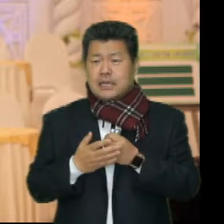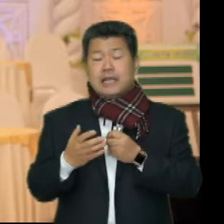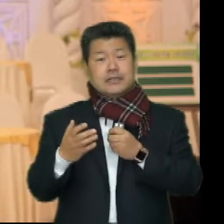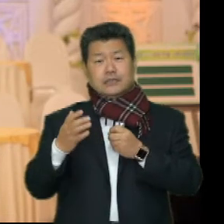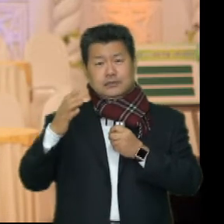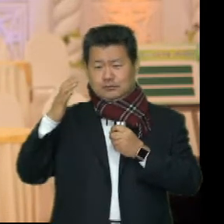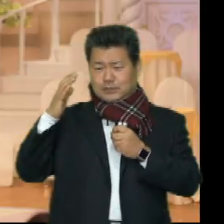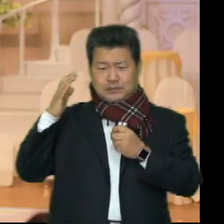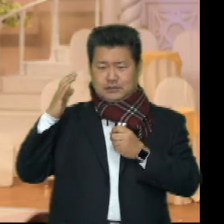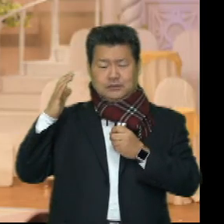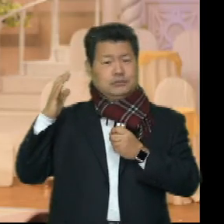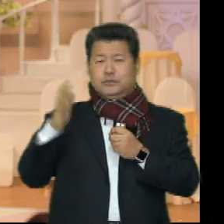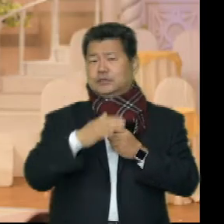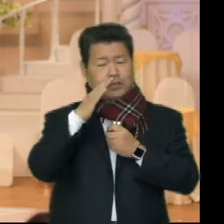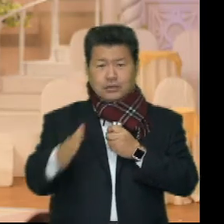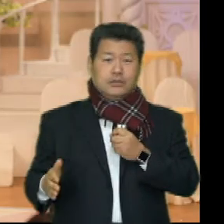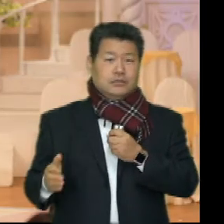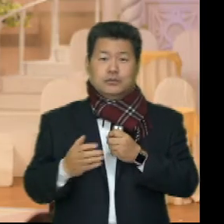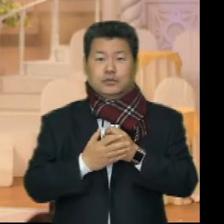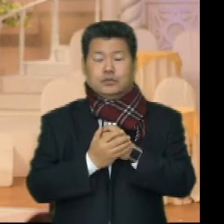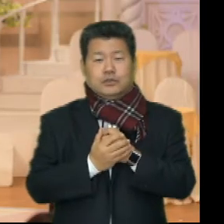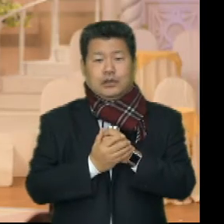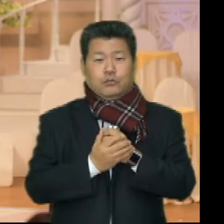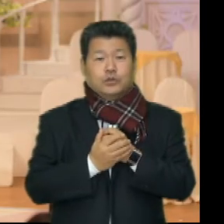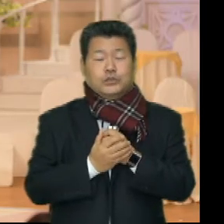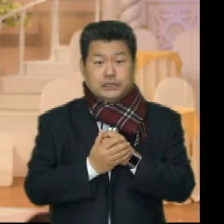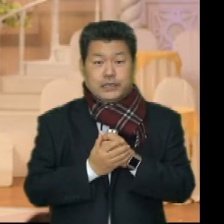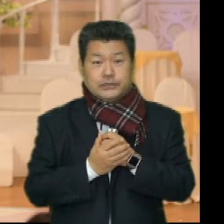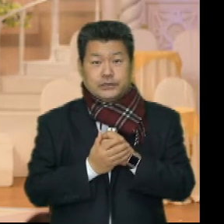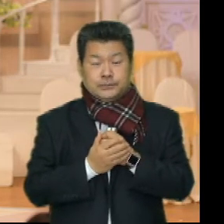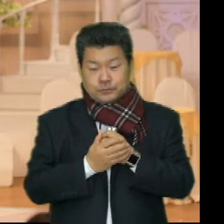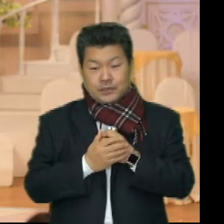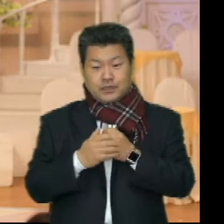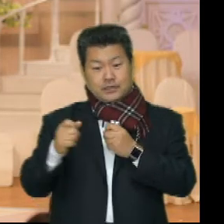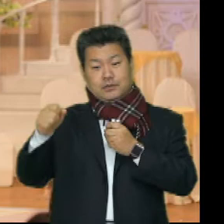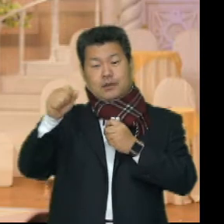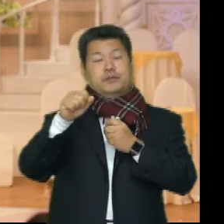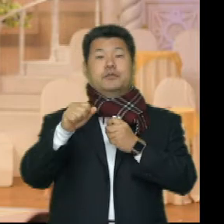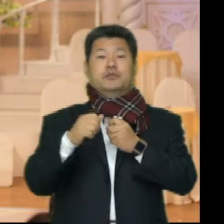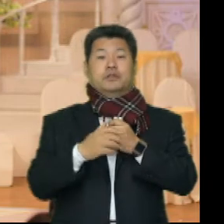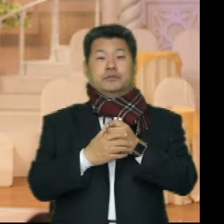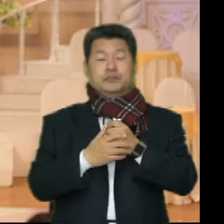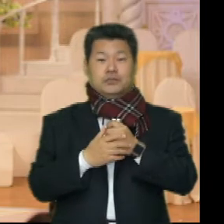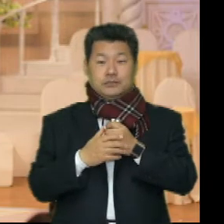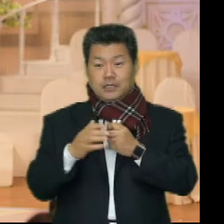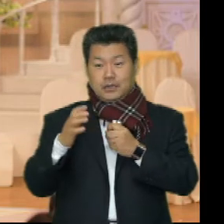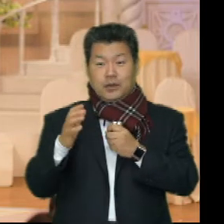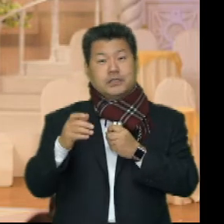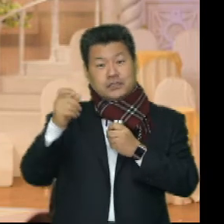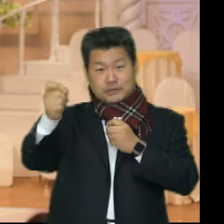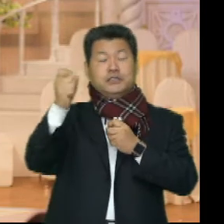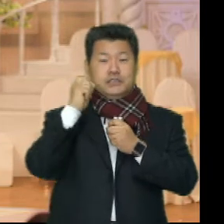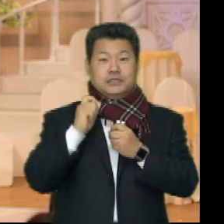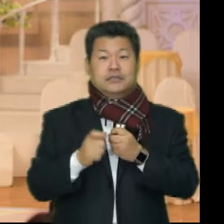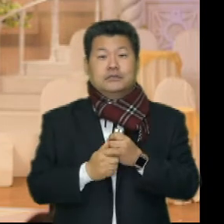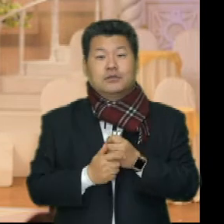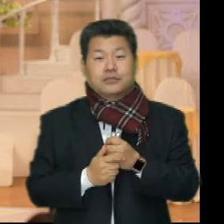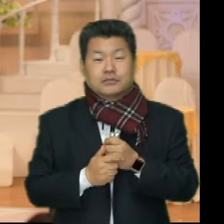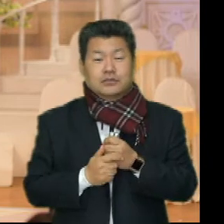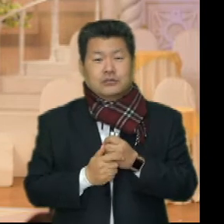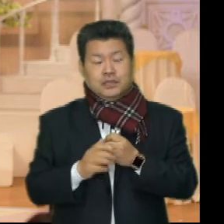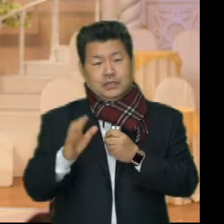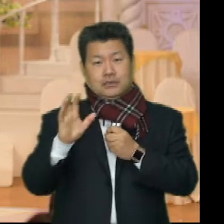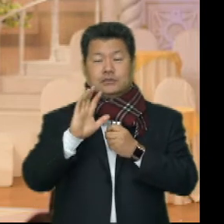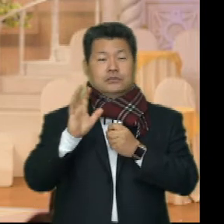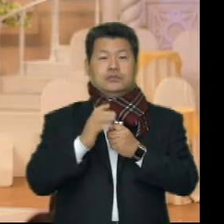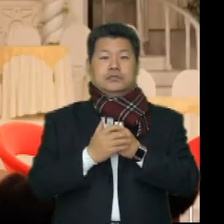싫어했었습니다. 깨장은 더 보기도 싫어했죠. 깨장에 밥 비벼 먹고 나면 저는 밥에다가 김치